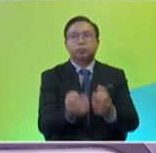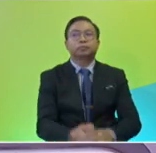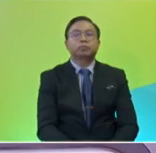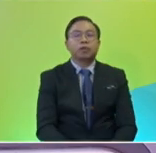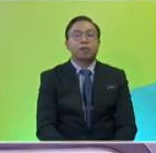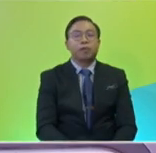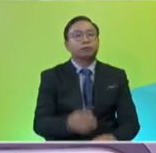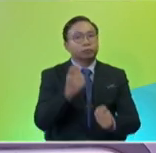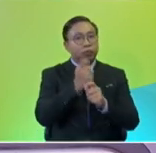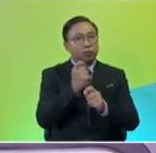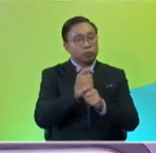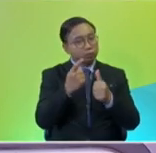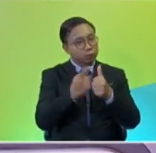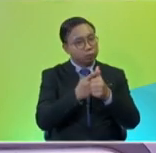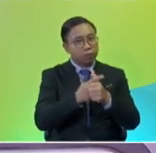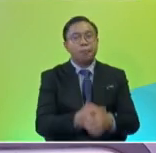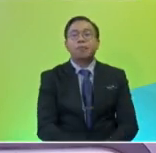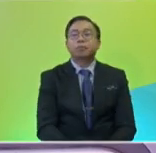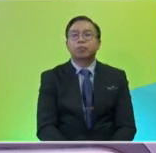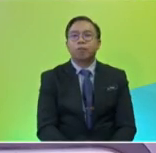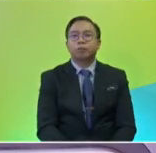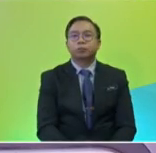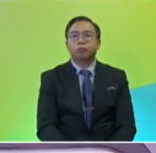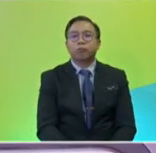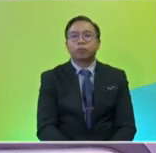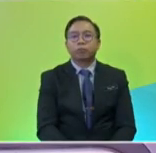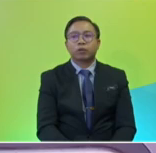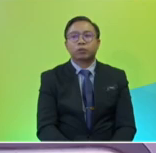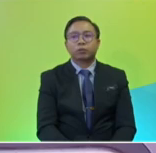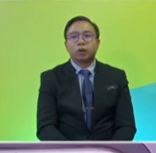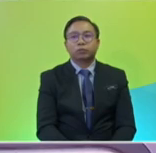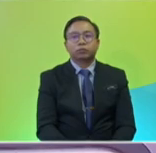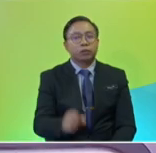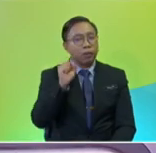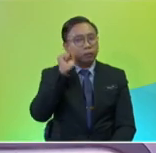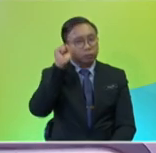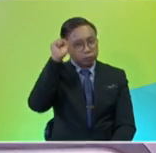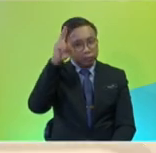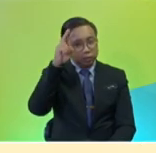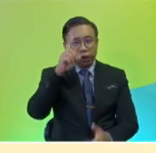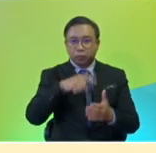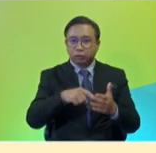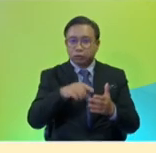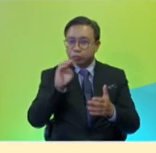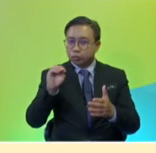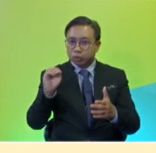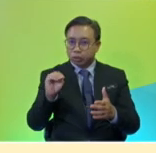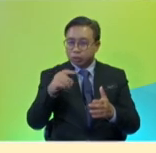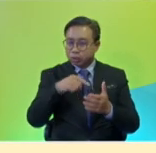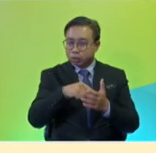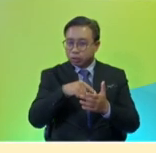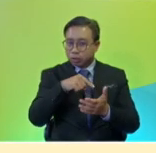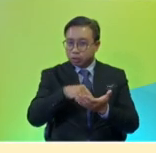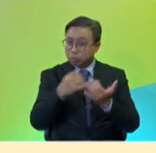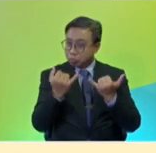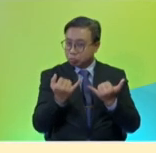Tugasan pertama. Okey, Sherwin, apakah budak ini sedang buat?